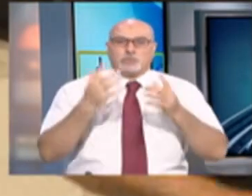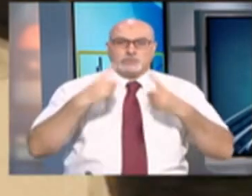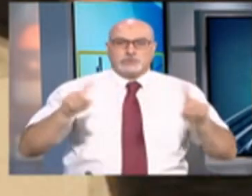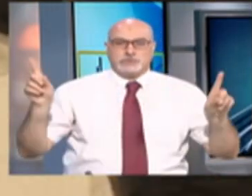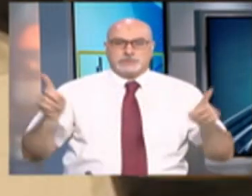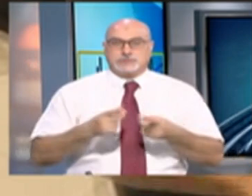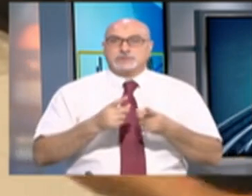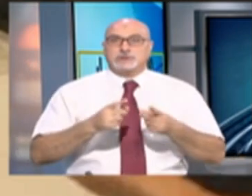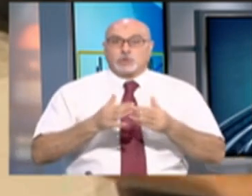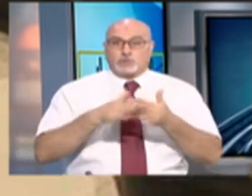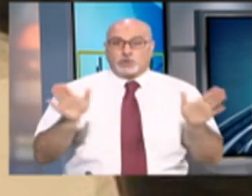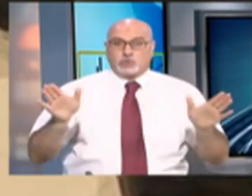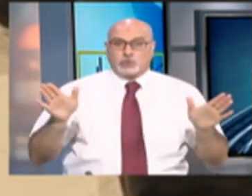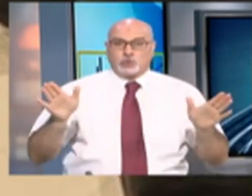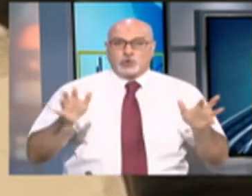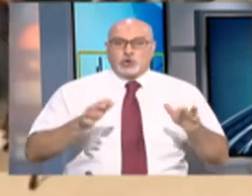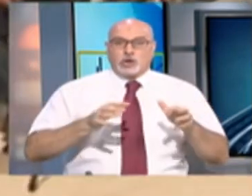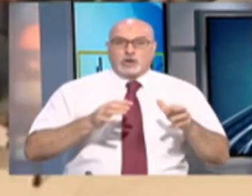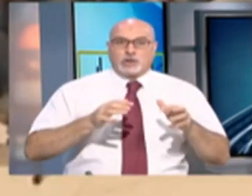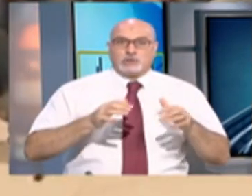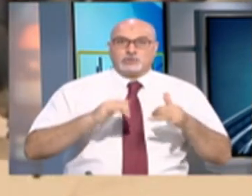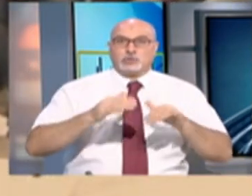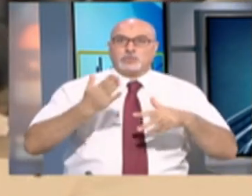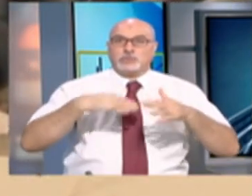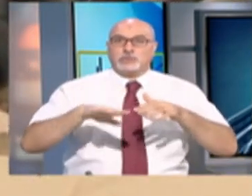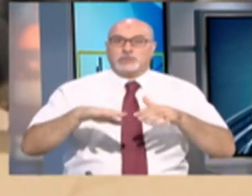في حفل افتتاح تظاهرة رياضية